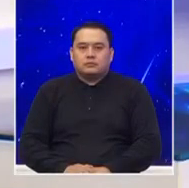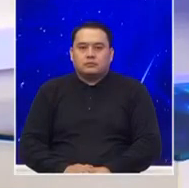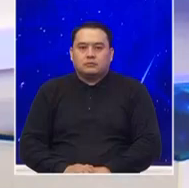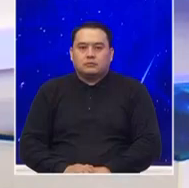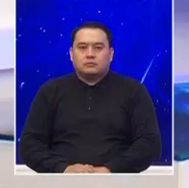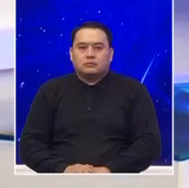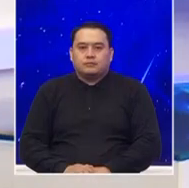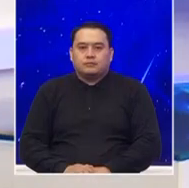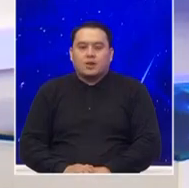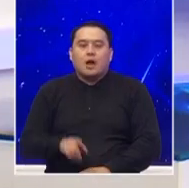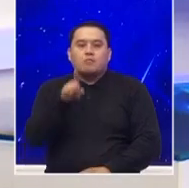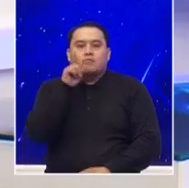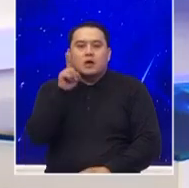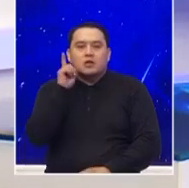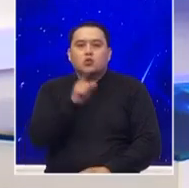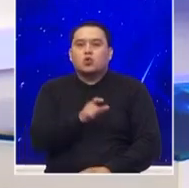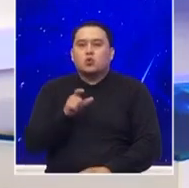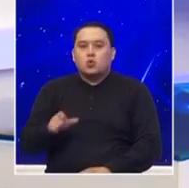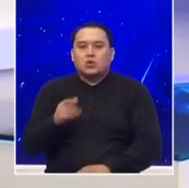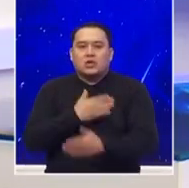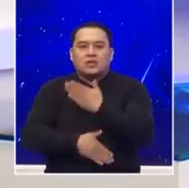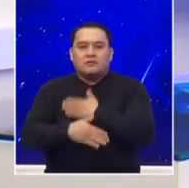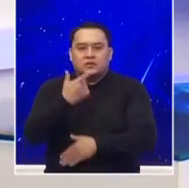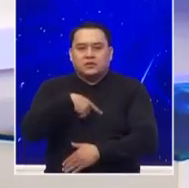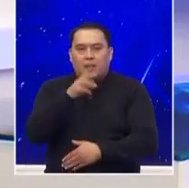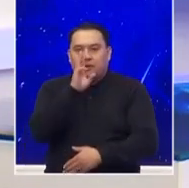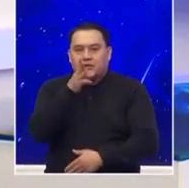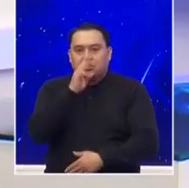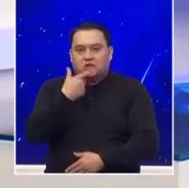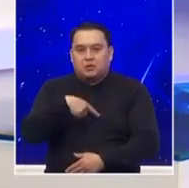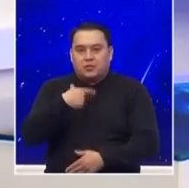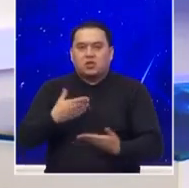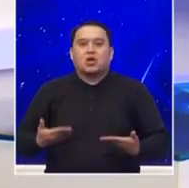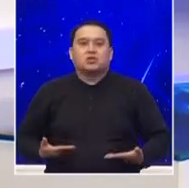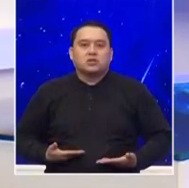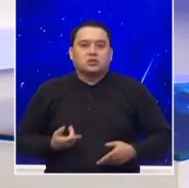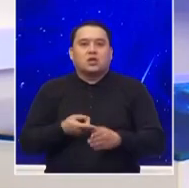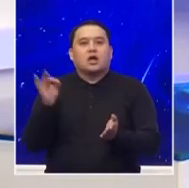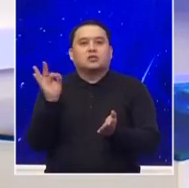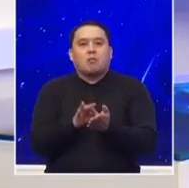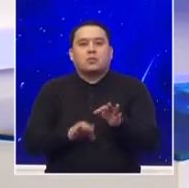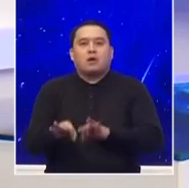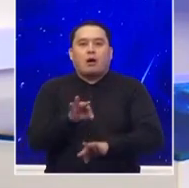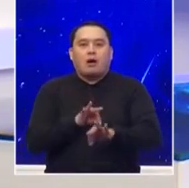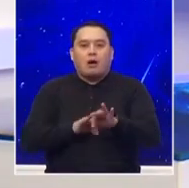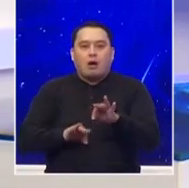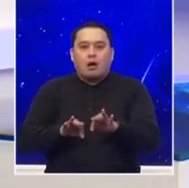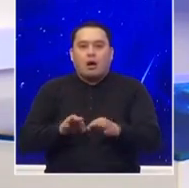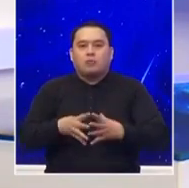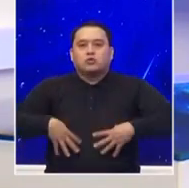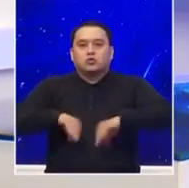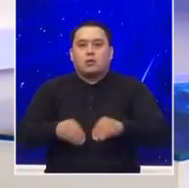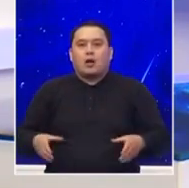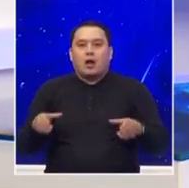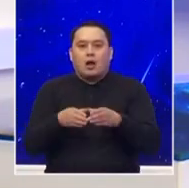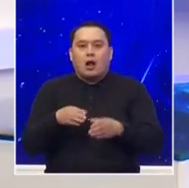Самостоятельные и независимые. Молодые люди с инвалидностью могут сами зарабатывать себе на жизнь. На это нацелен проект, реализуемый общественным